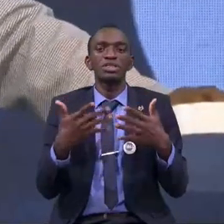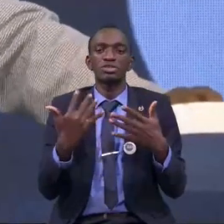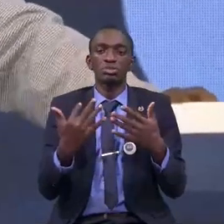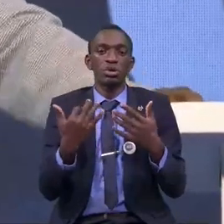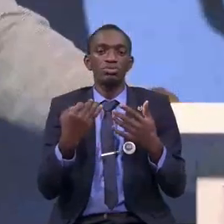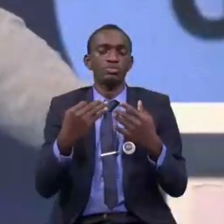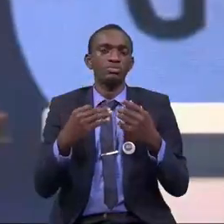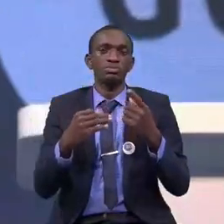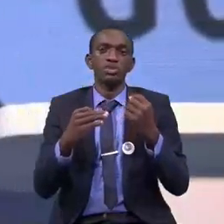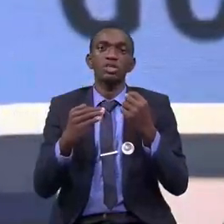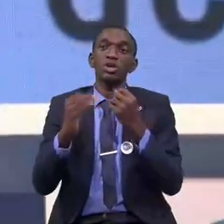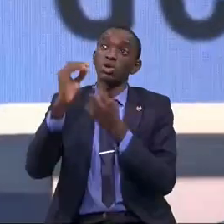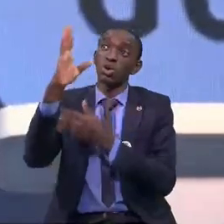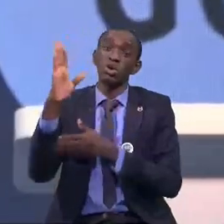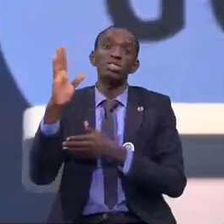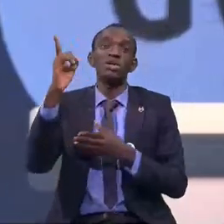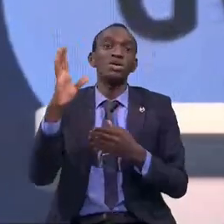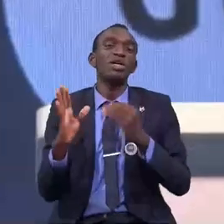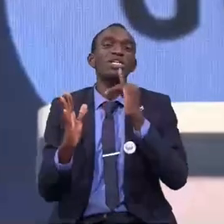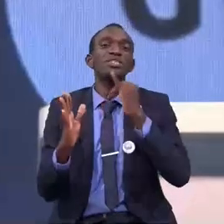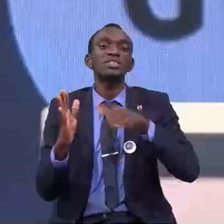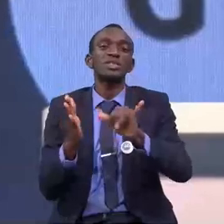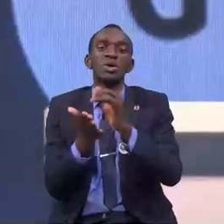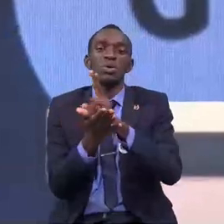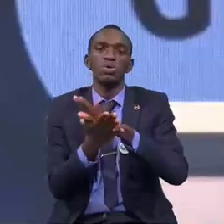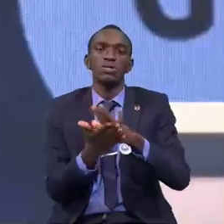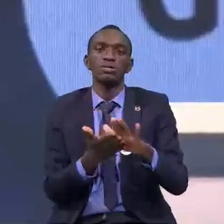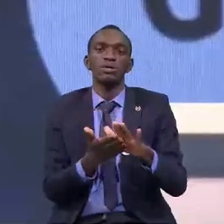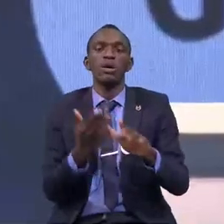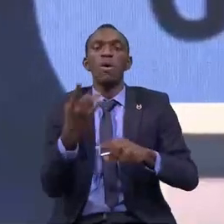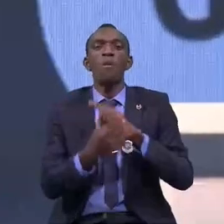Quand Ozias a quitté le trône, Dieu est toujours saint.